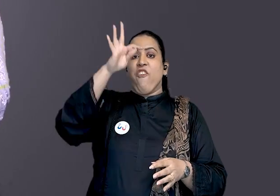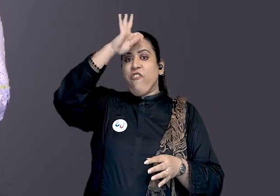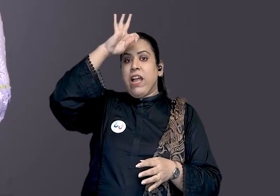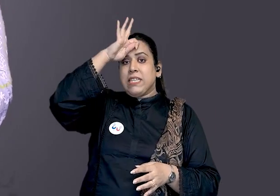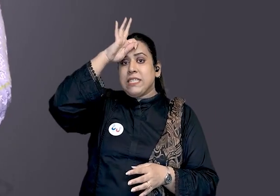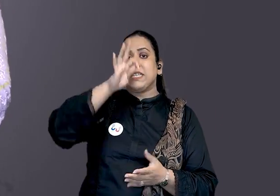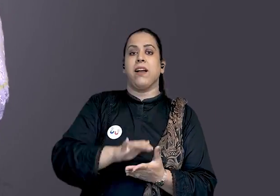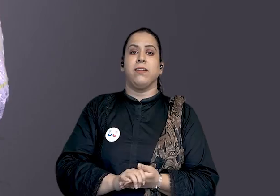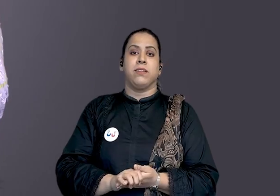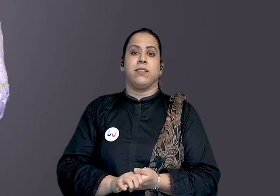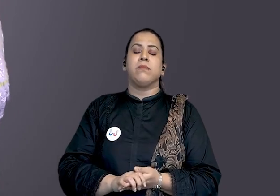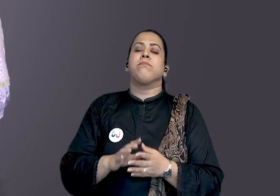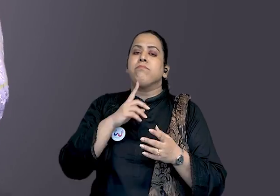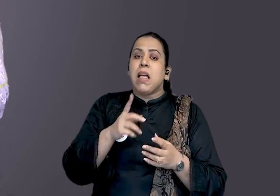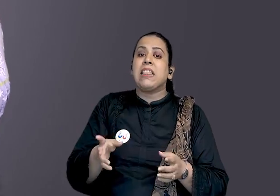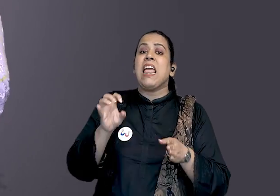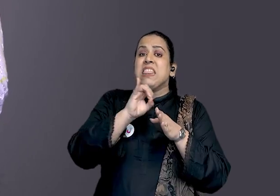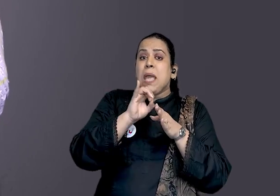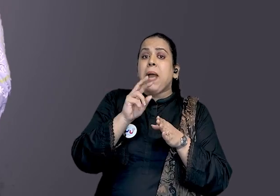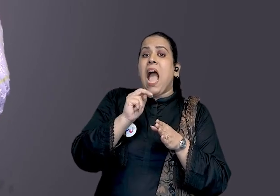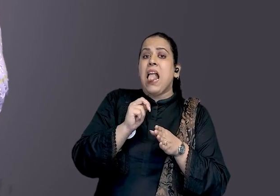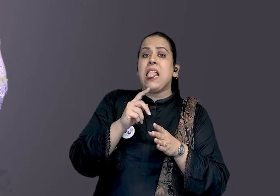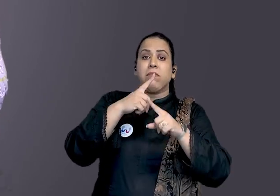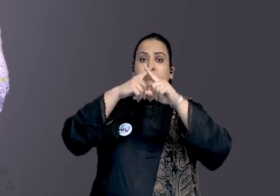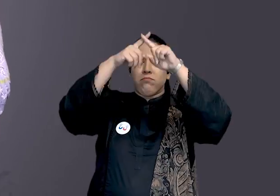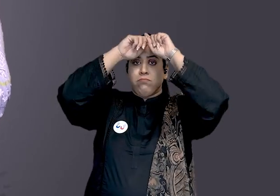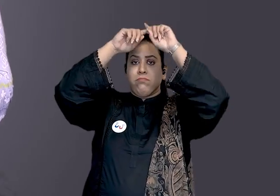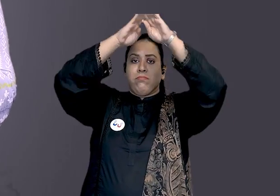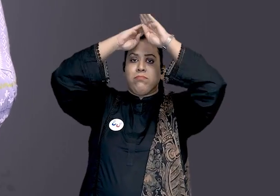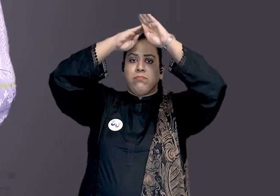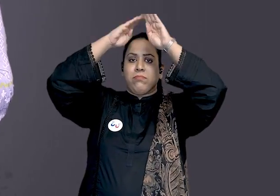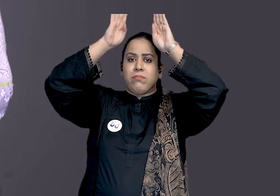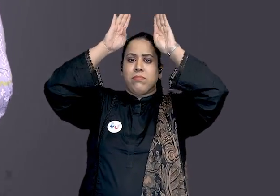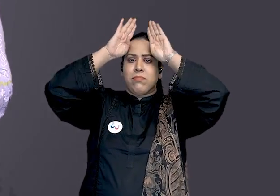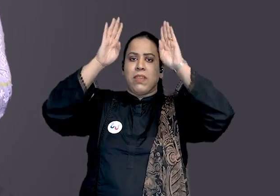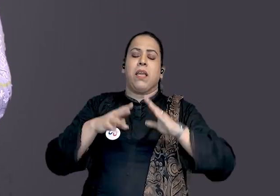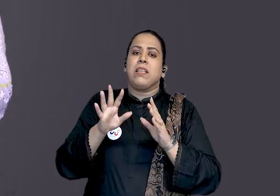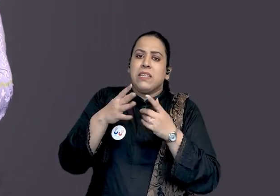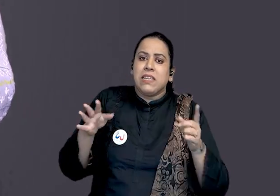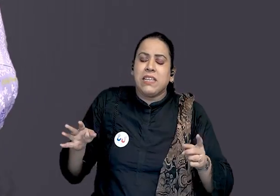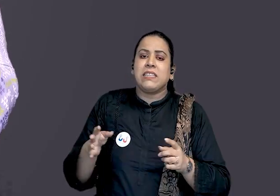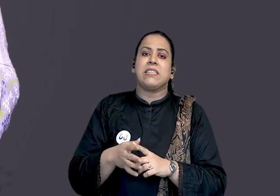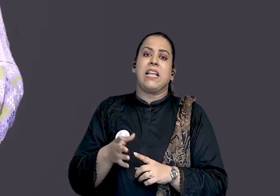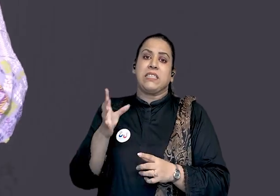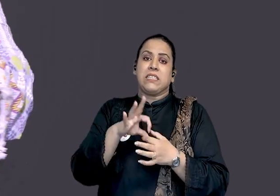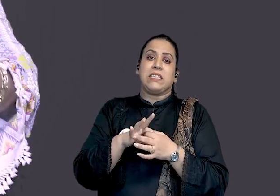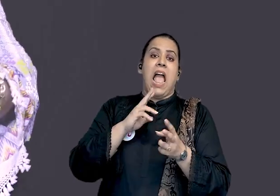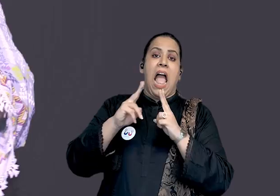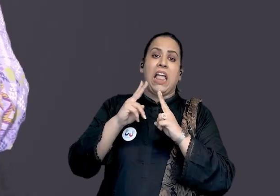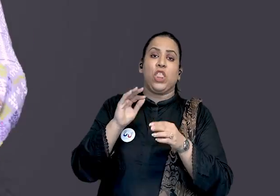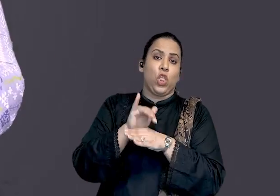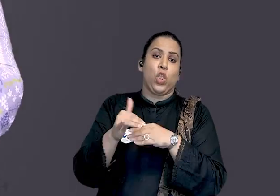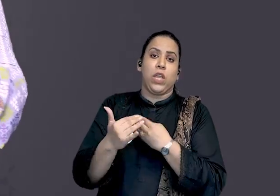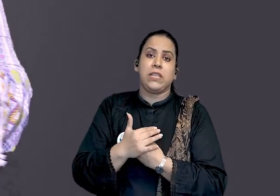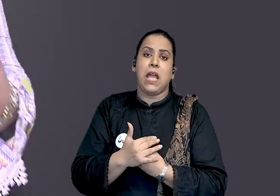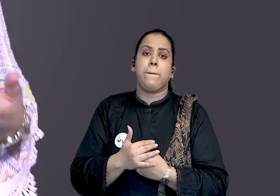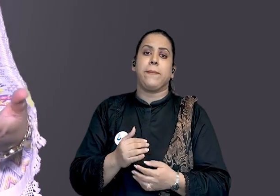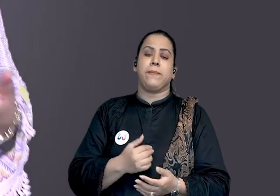پر ریکارڈ کا بہت بڑا حصہ جو ہے وہ جب 1857 کی جنگ آزادی ہوتی ہے اور اس میں جو